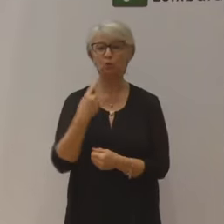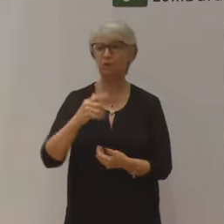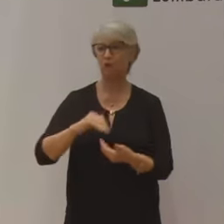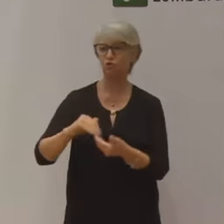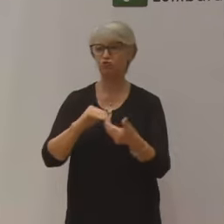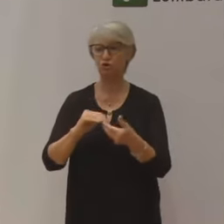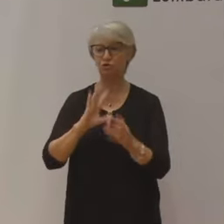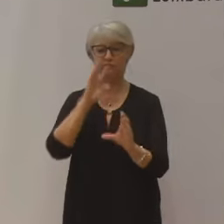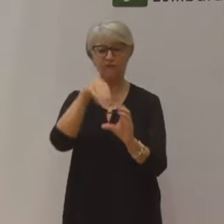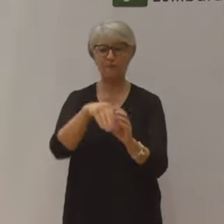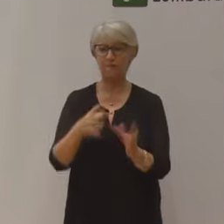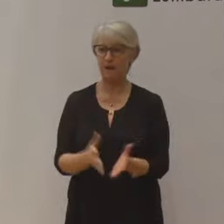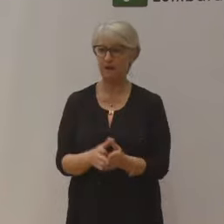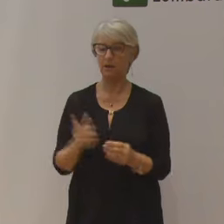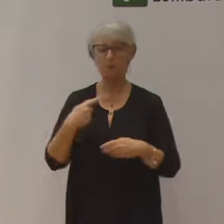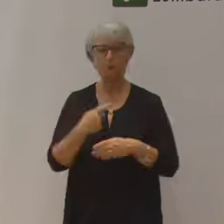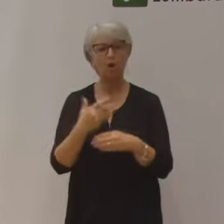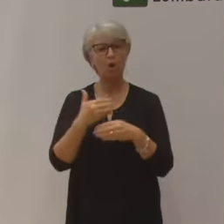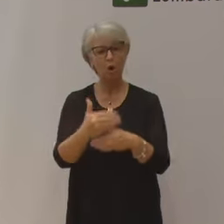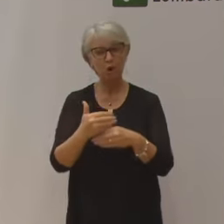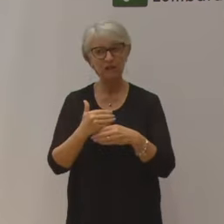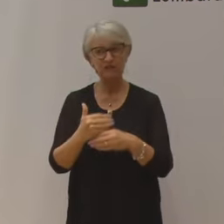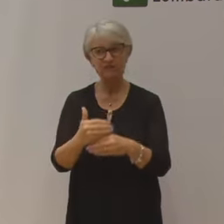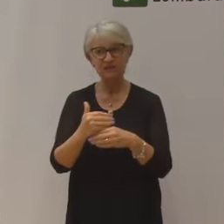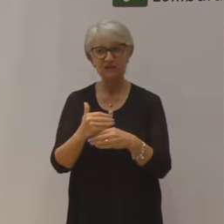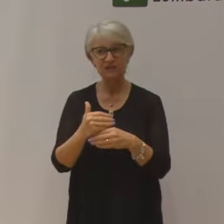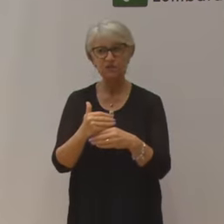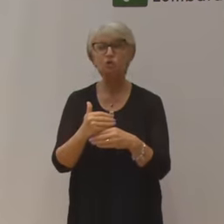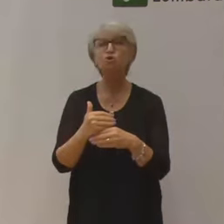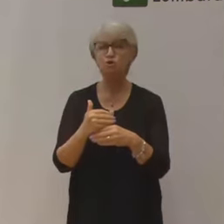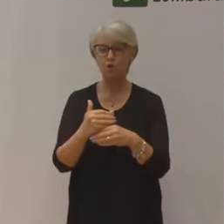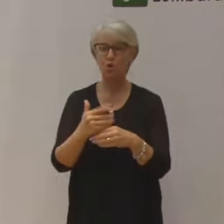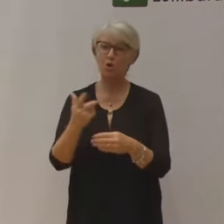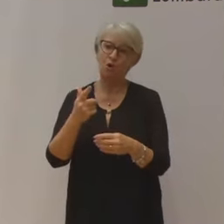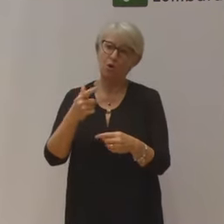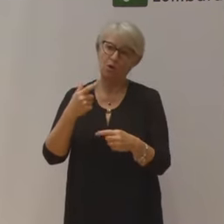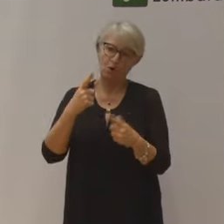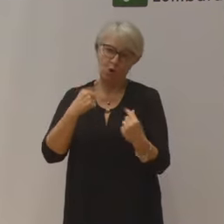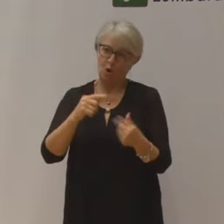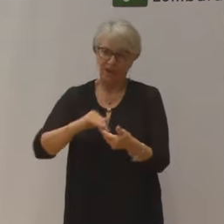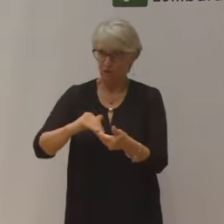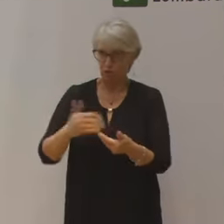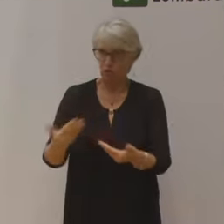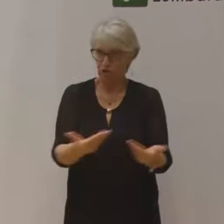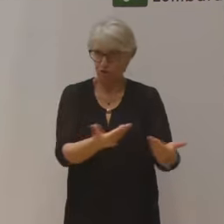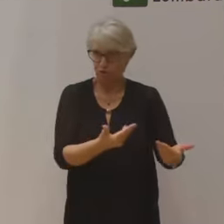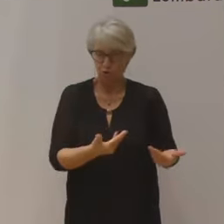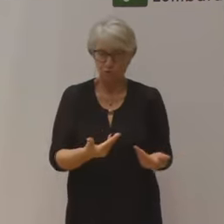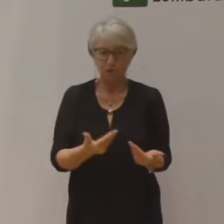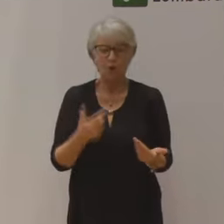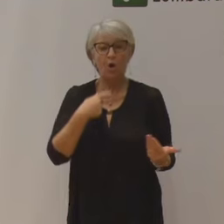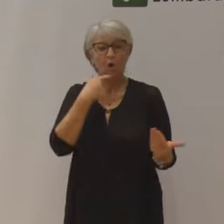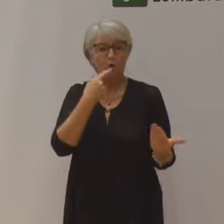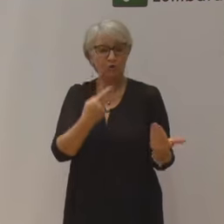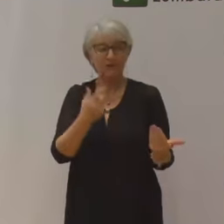fanno parte, condivisa poi in un secondo tempo dalla federazione che oggi qui rappresento. Come detto,